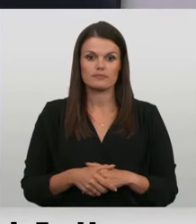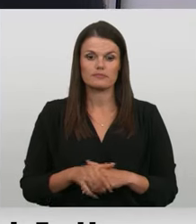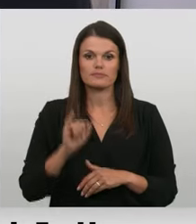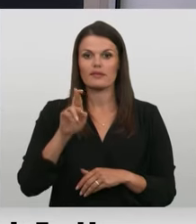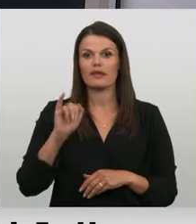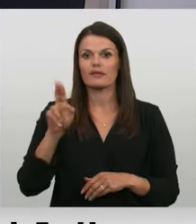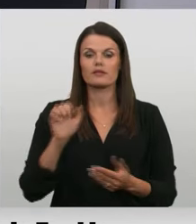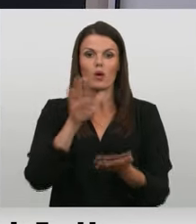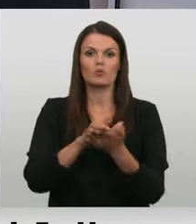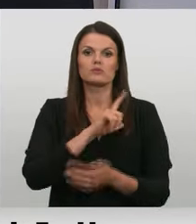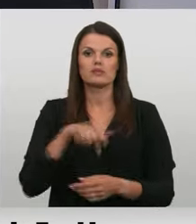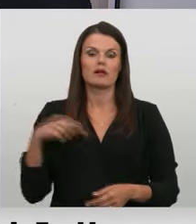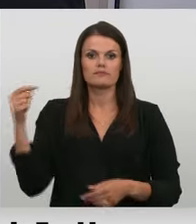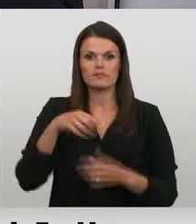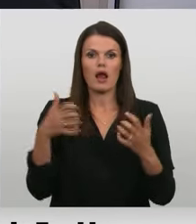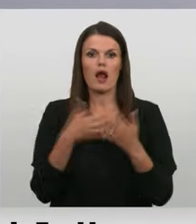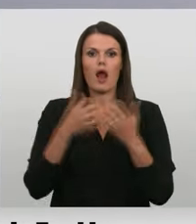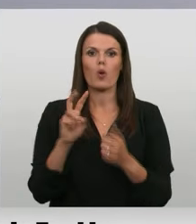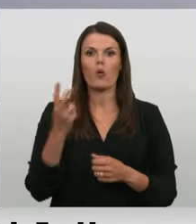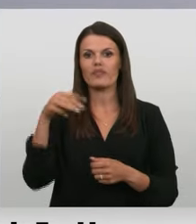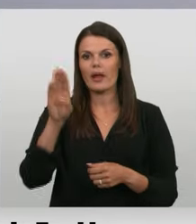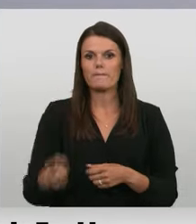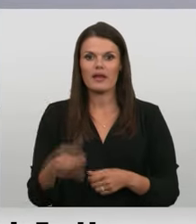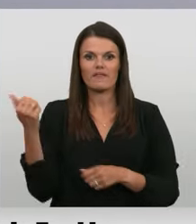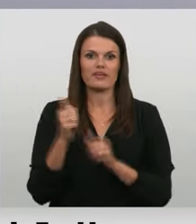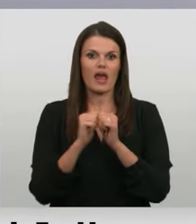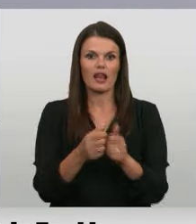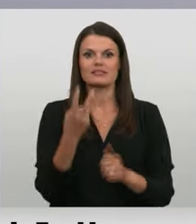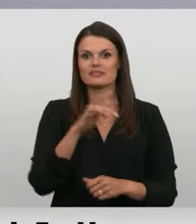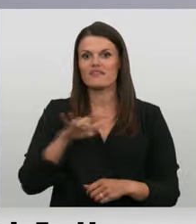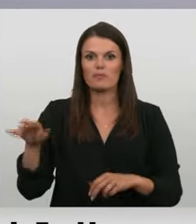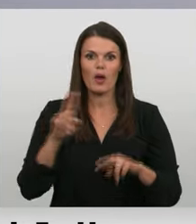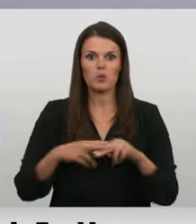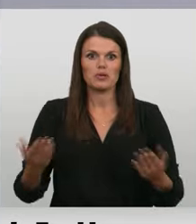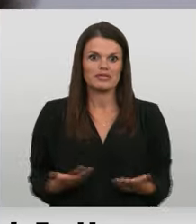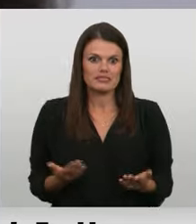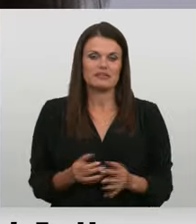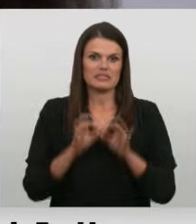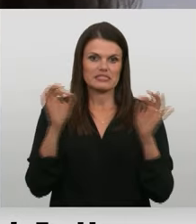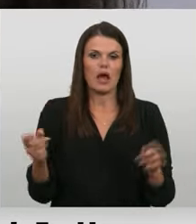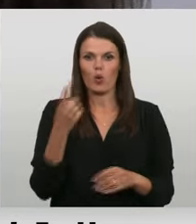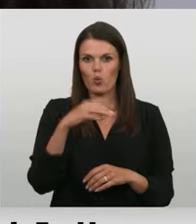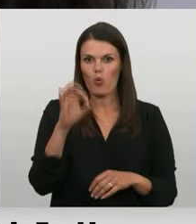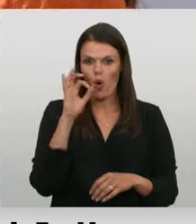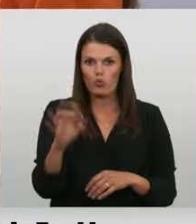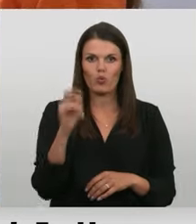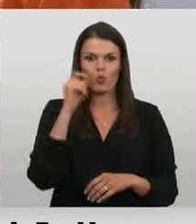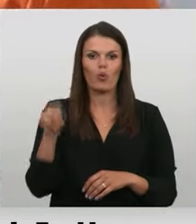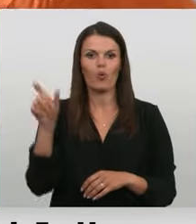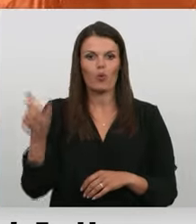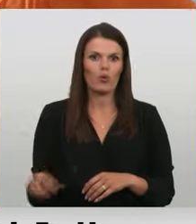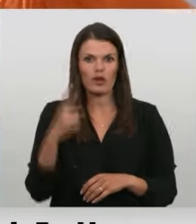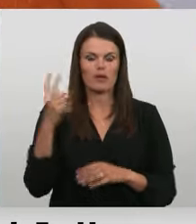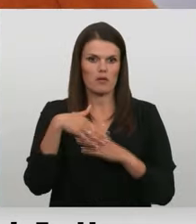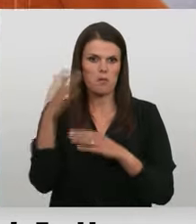Irīna uz Latviju atbrauca kara otrajā mēnesī. Viņai līdzi bija divi bērni un dzīve bija jāsāk no nulles. Ukrainiete vairāk nekā